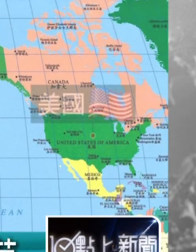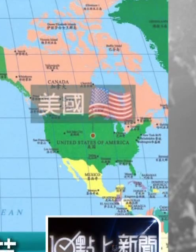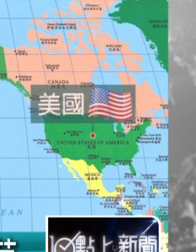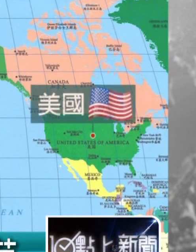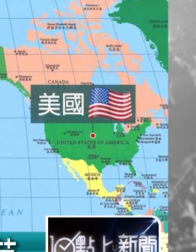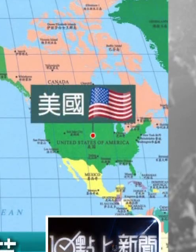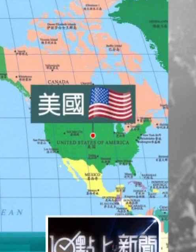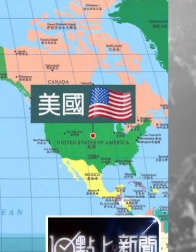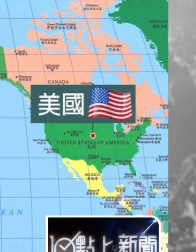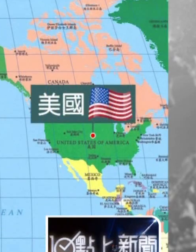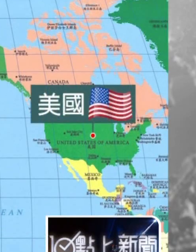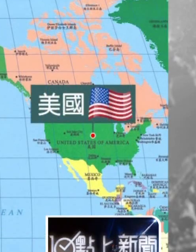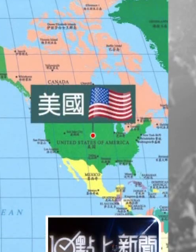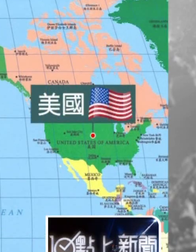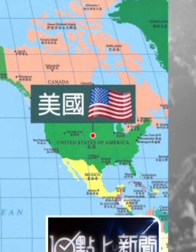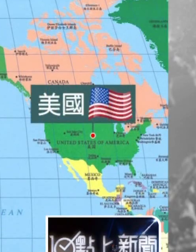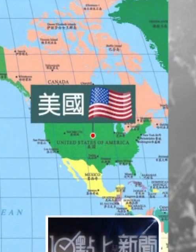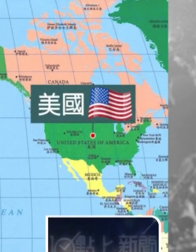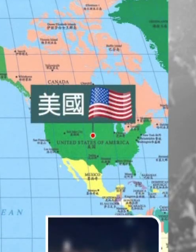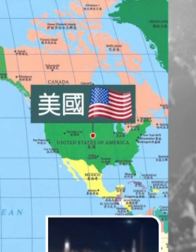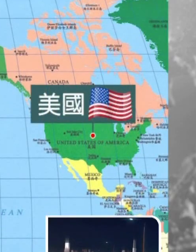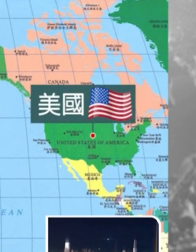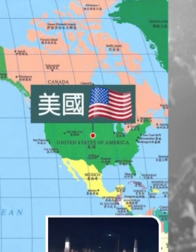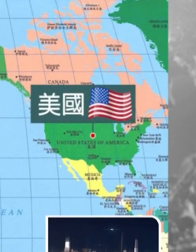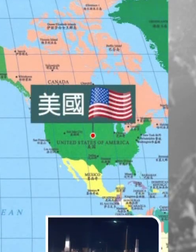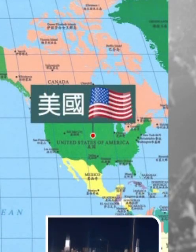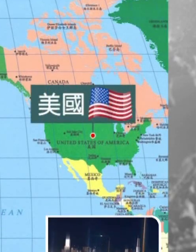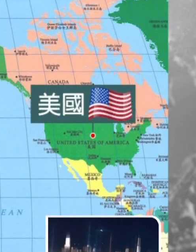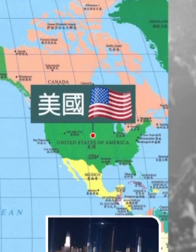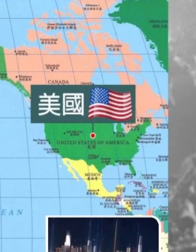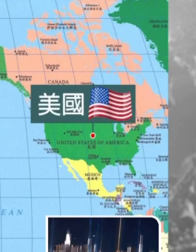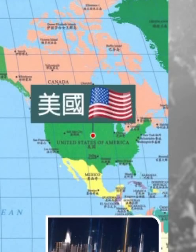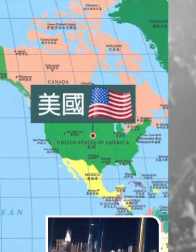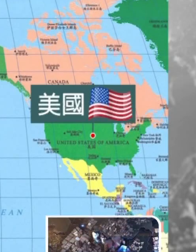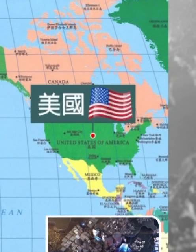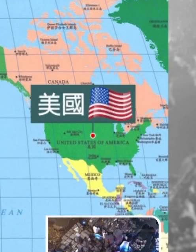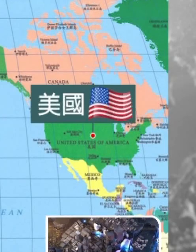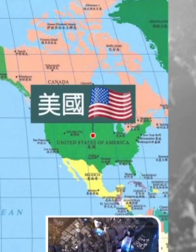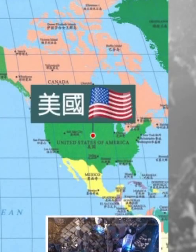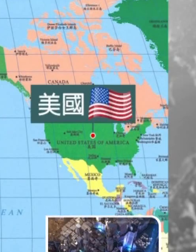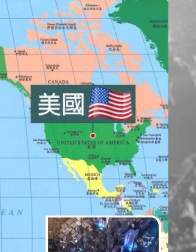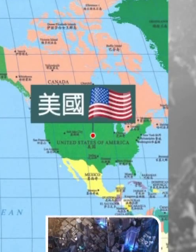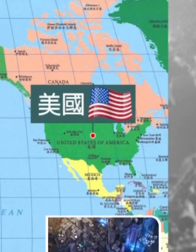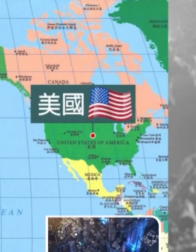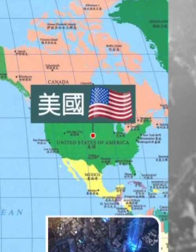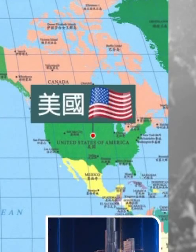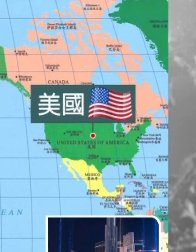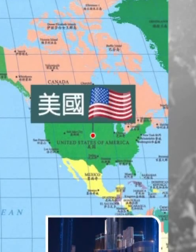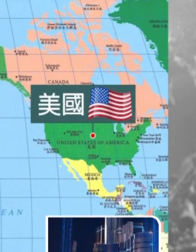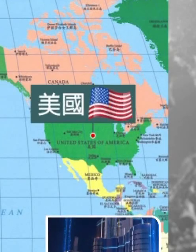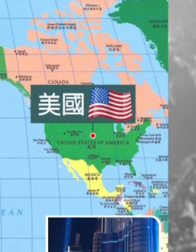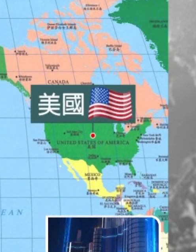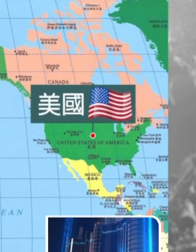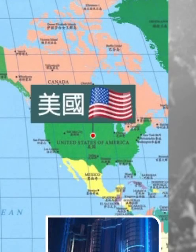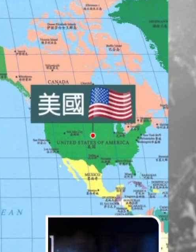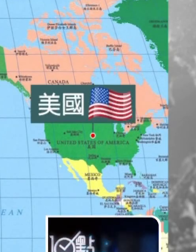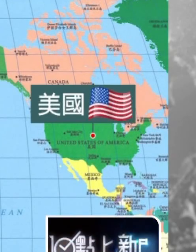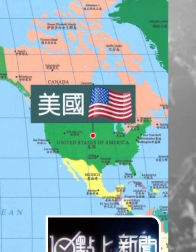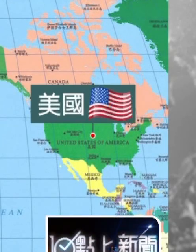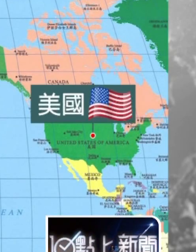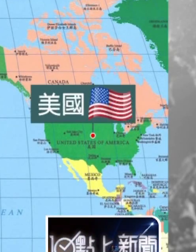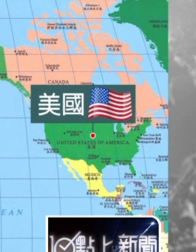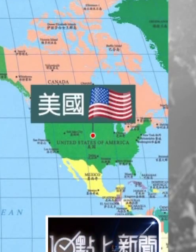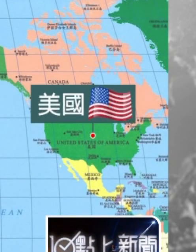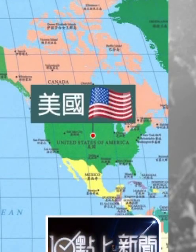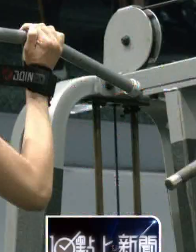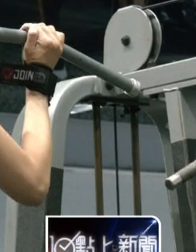中就包含日本、美国、立陶宛、波兰、捷克，还有斯洛伐克，通通都在台湾对抗疫情严峻时刻送来及